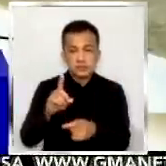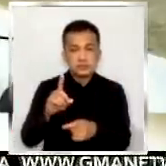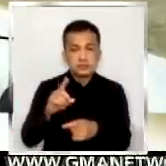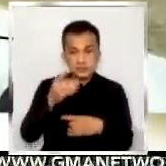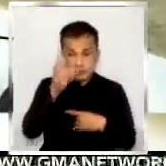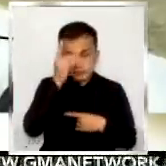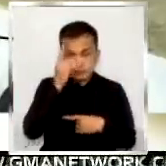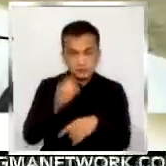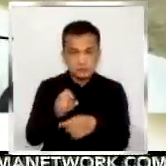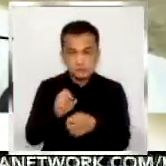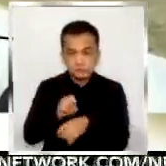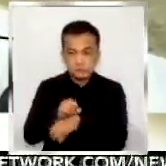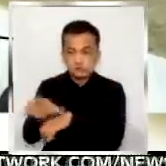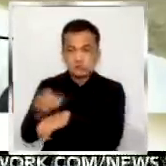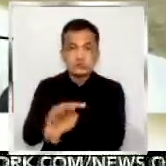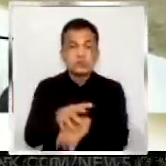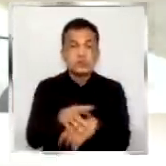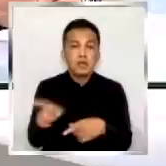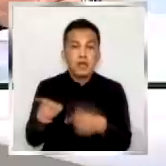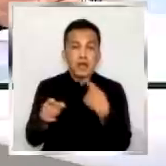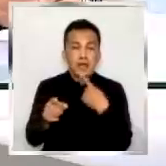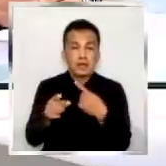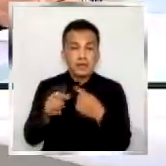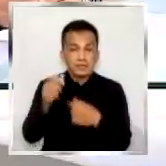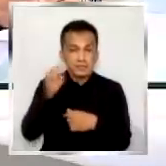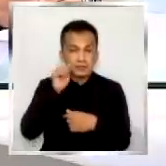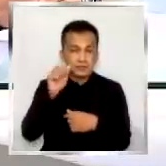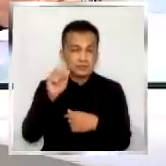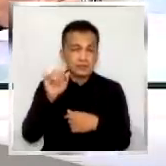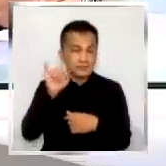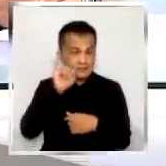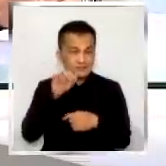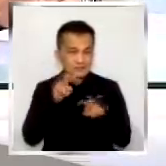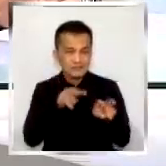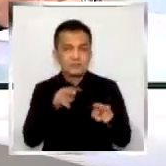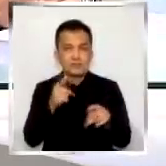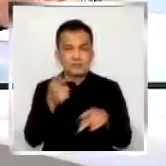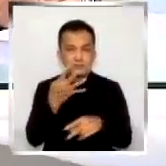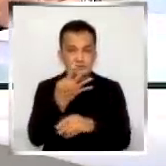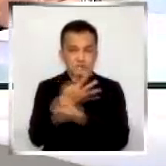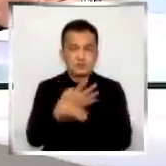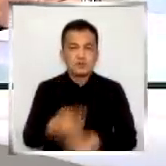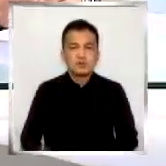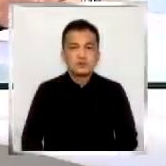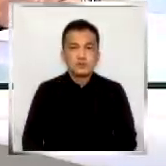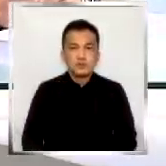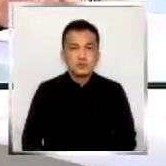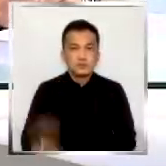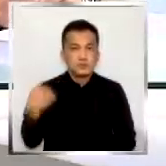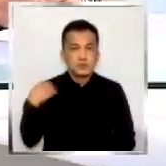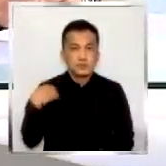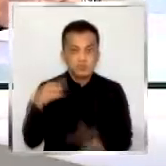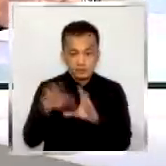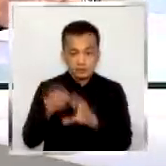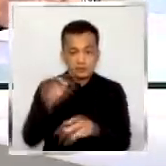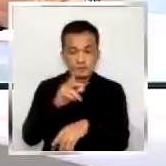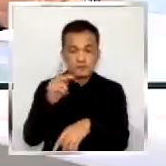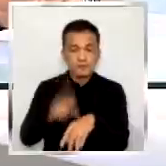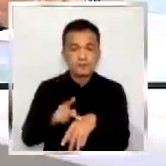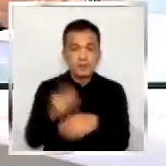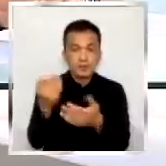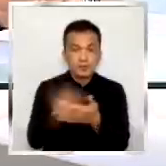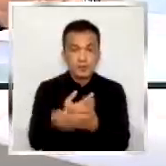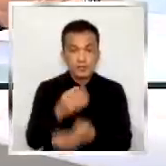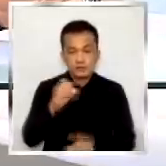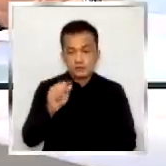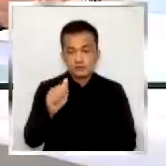nakatutok, 24 oras. Hindi pa na-detect sa Pilipinas ang bagong variant ng SARS-CoV-2 na unang